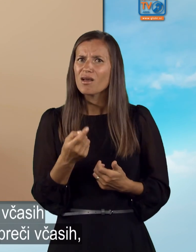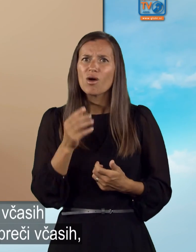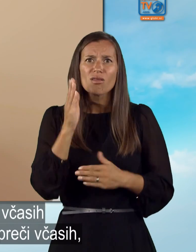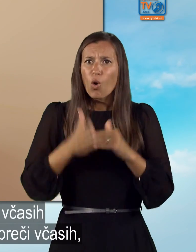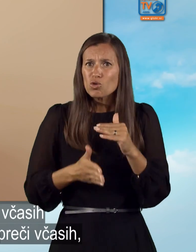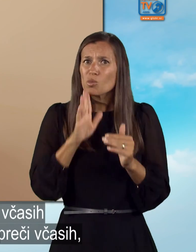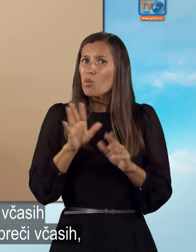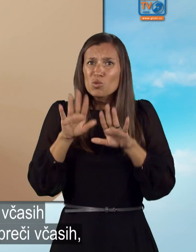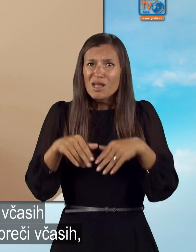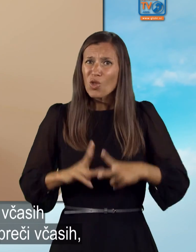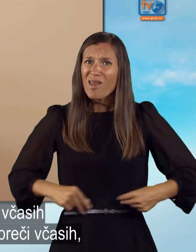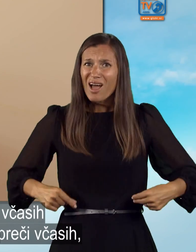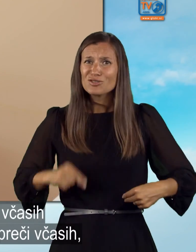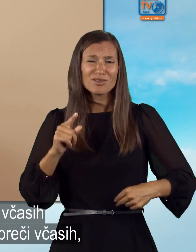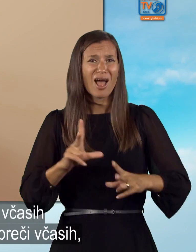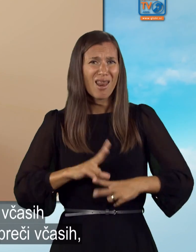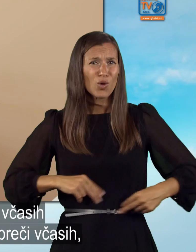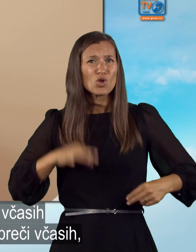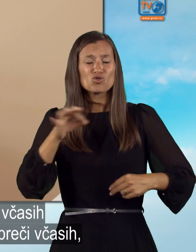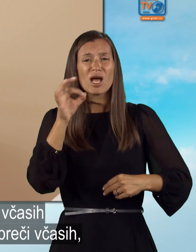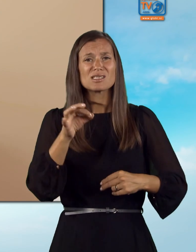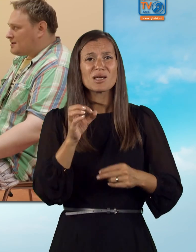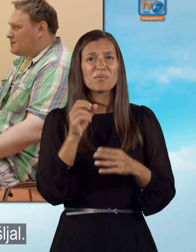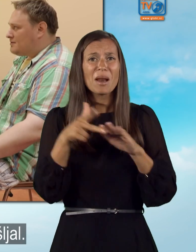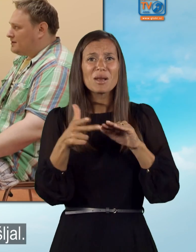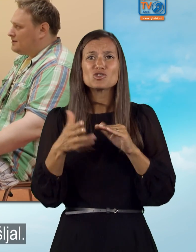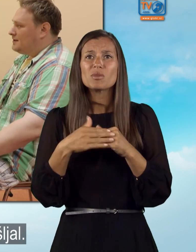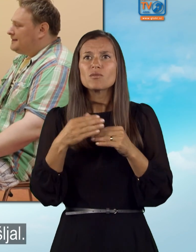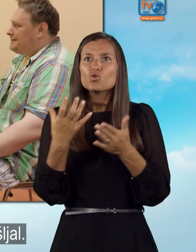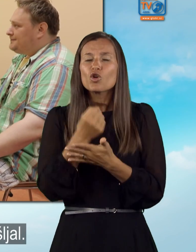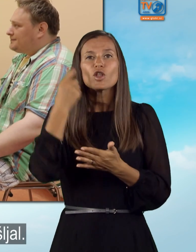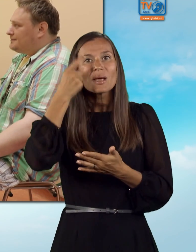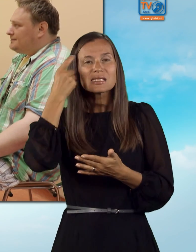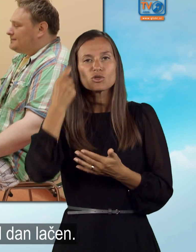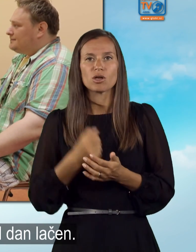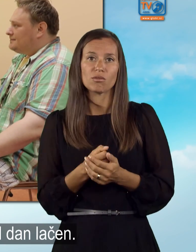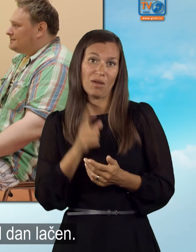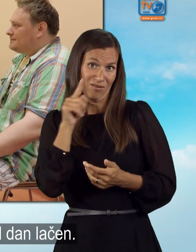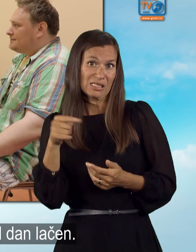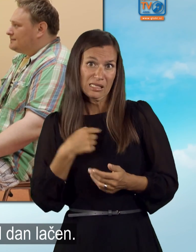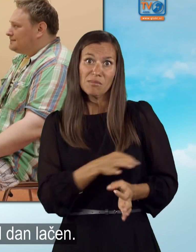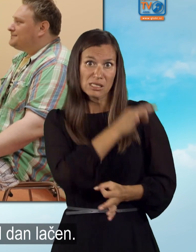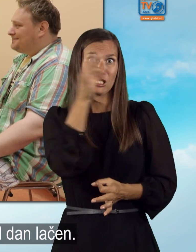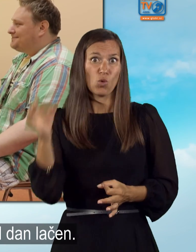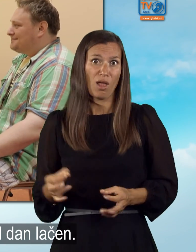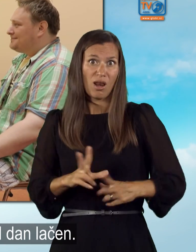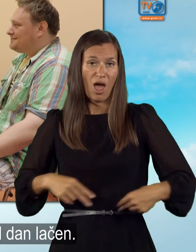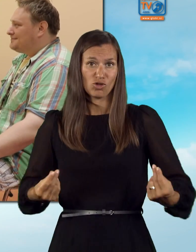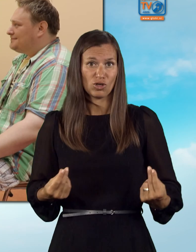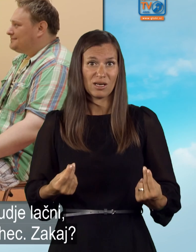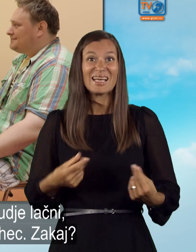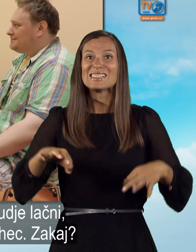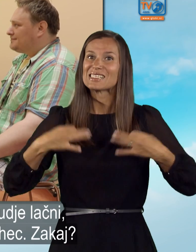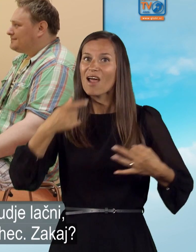vseeno lačen na koncu. Ne? In ta lakota me včasih prepreči, da bi učinkovito razmišljal in tako. Ampak veste, jaz sem cel dan lačen. Jaz mislim, da